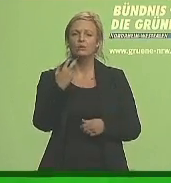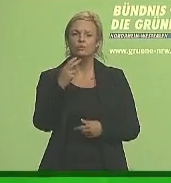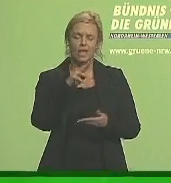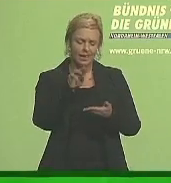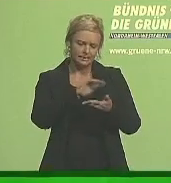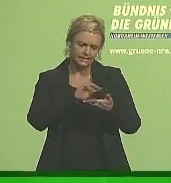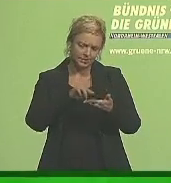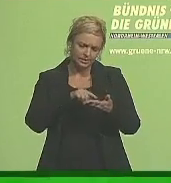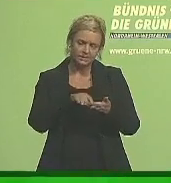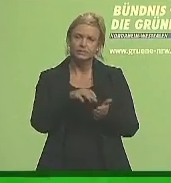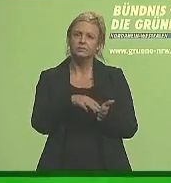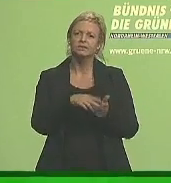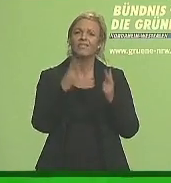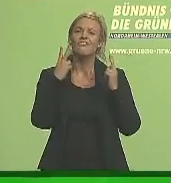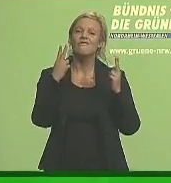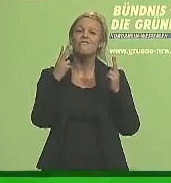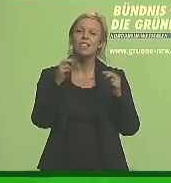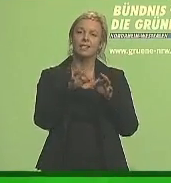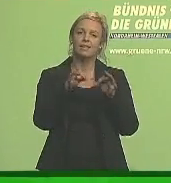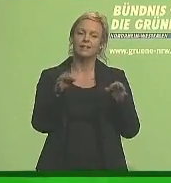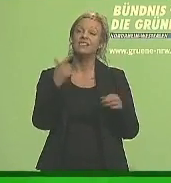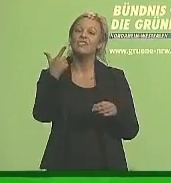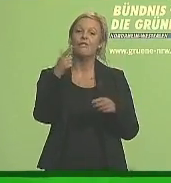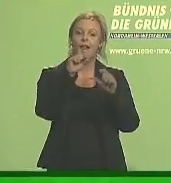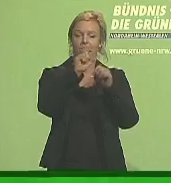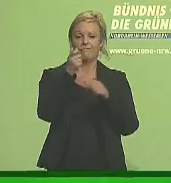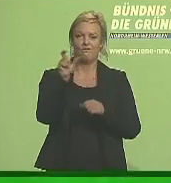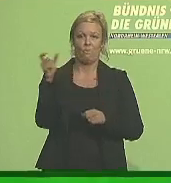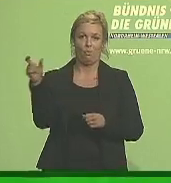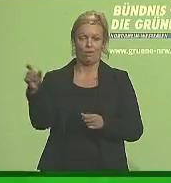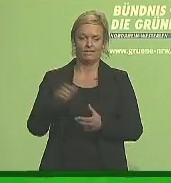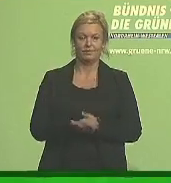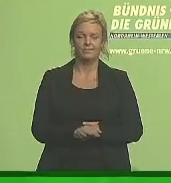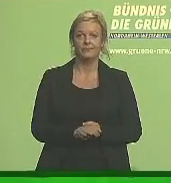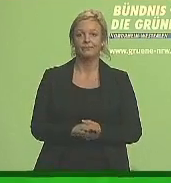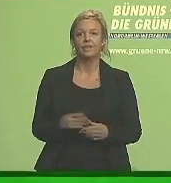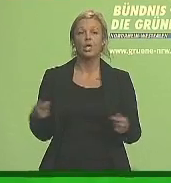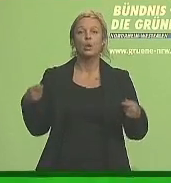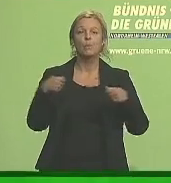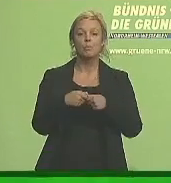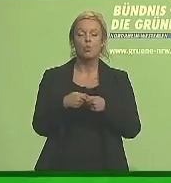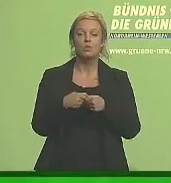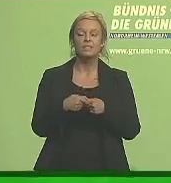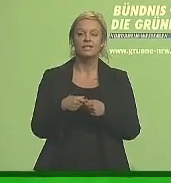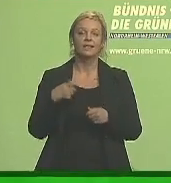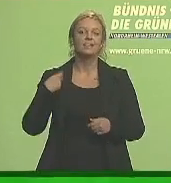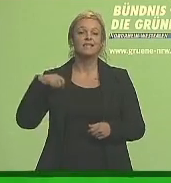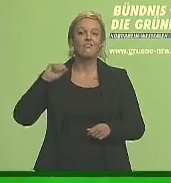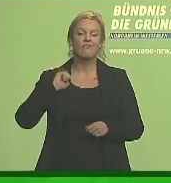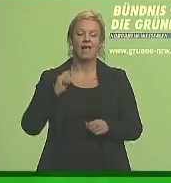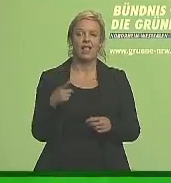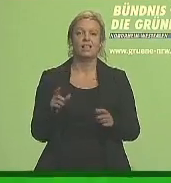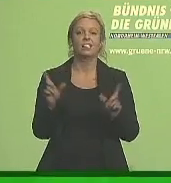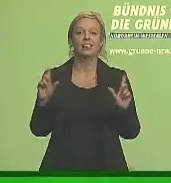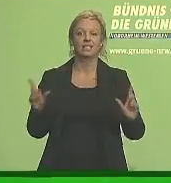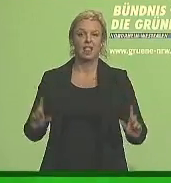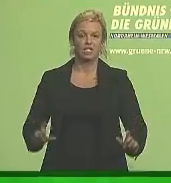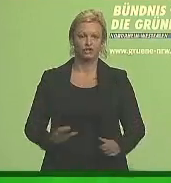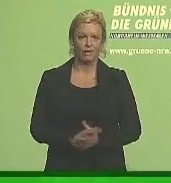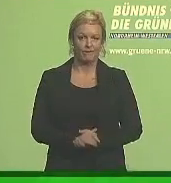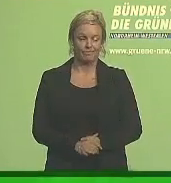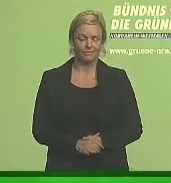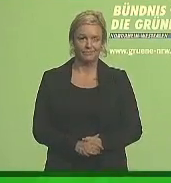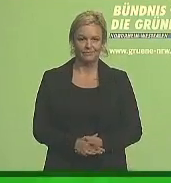sind nur zwei Worte. Und Zivilgesellschaft. Und da finde ich, und deswegen habe ich mich